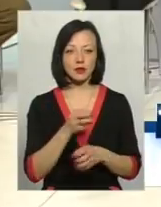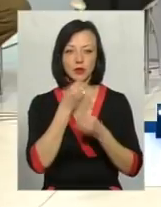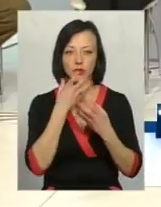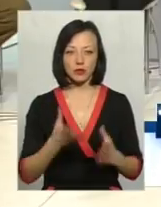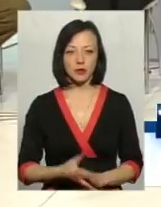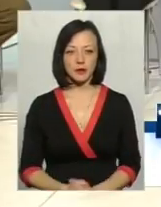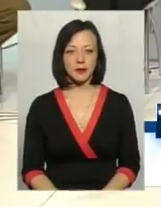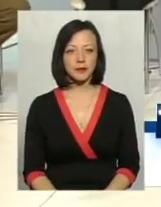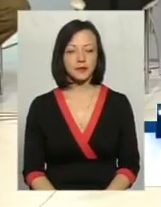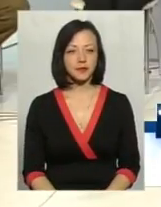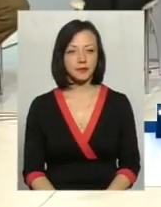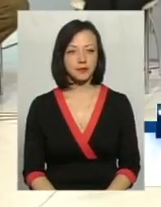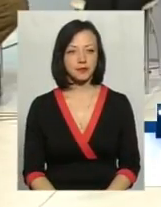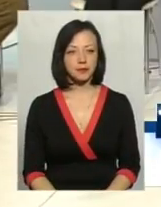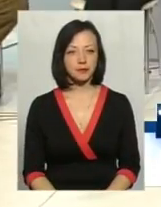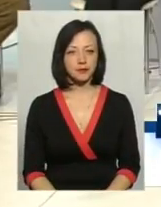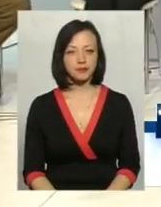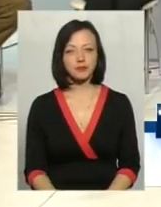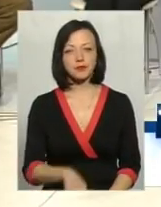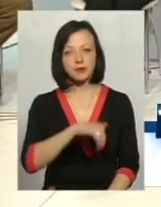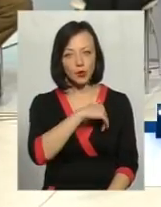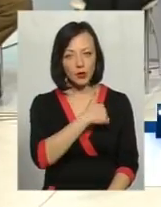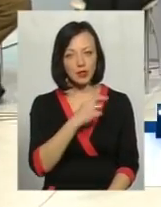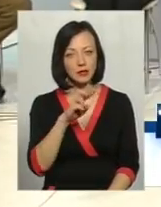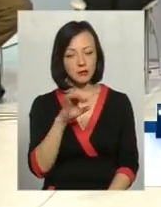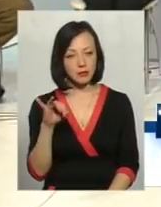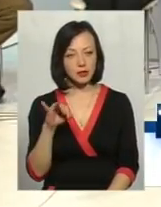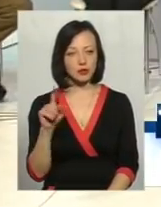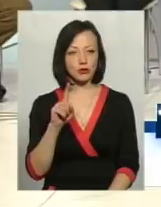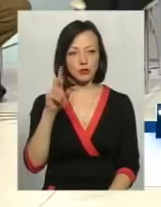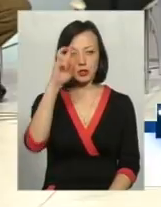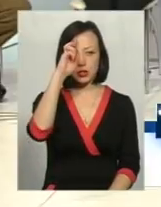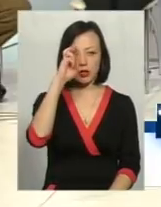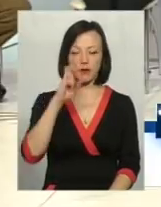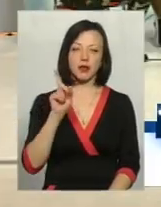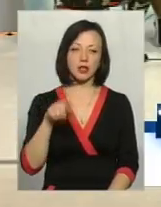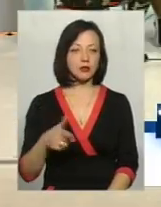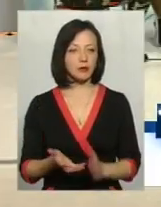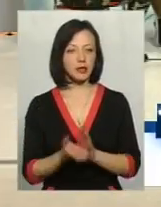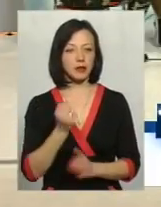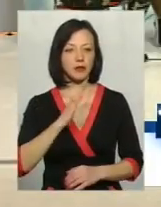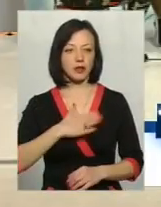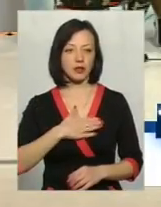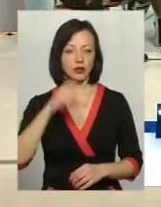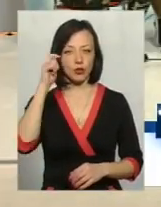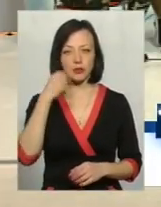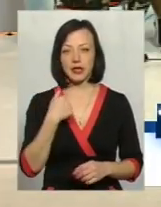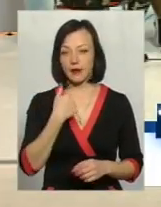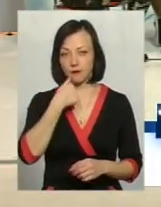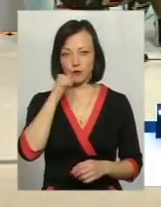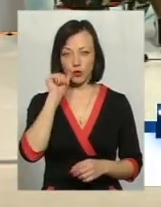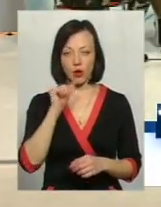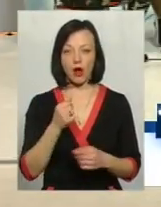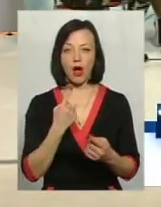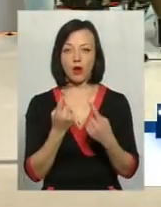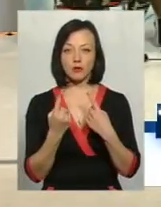у нас. Хотілося б, щоб ще держава підтримувала таких наших хлопців, тому що я от буквально вчора